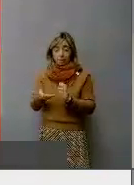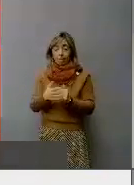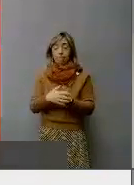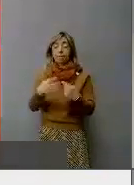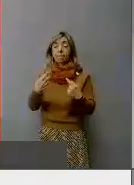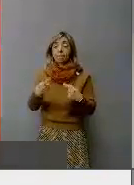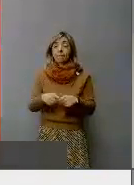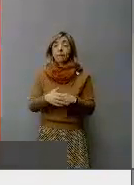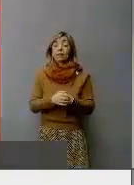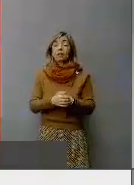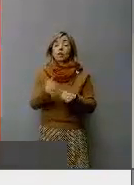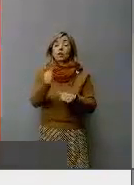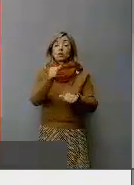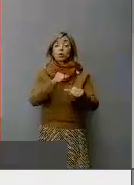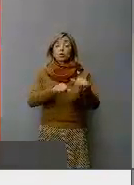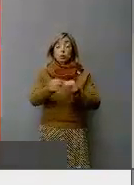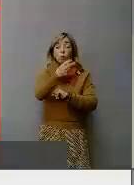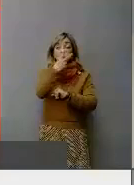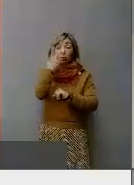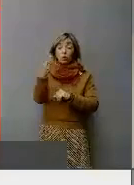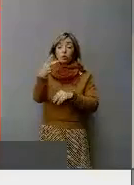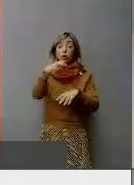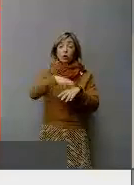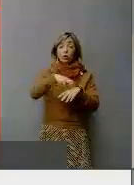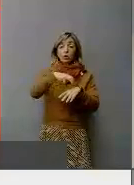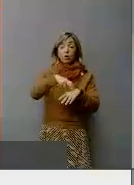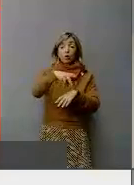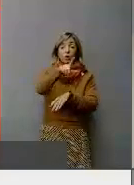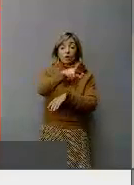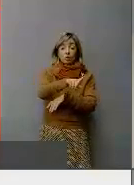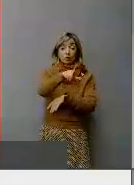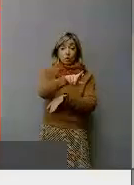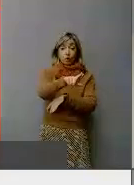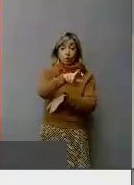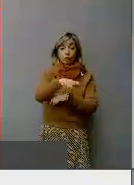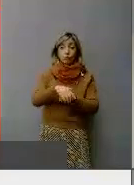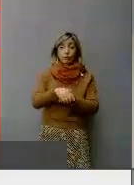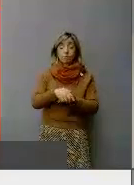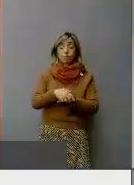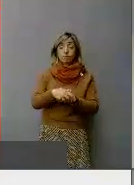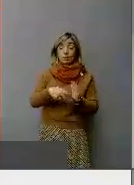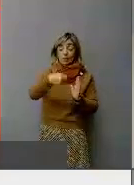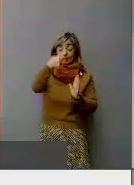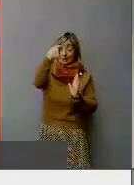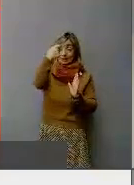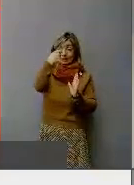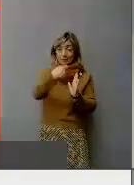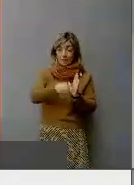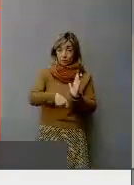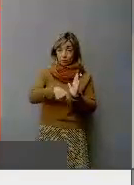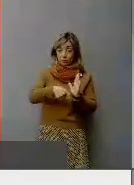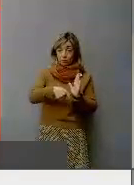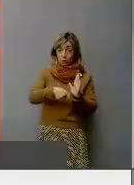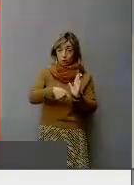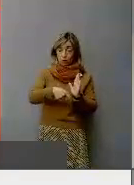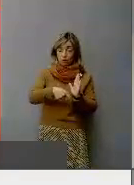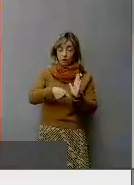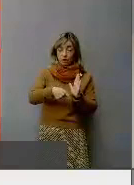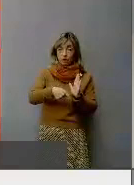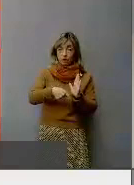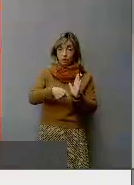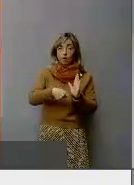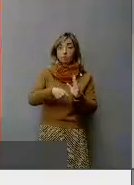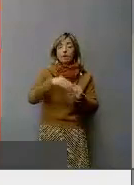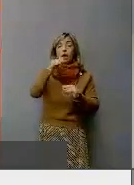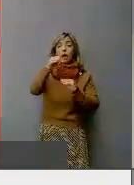l'operatore dottor andolfi in questo avvio diciamo di sanzioni disciplinari ha richiesto l'archiviazione di tutti i fascicoli